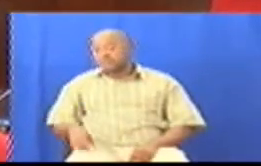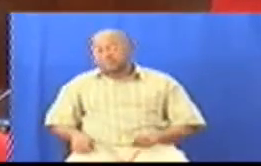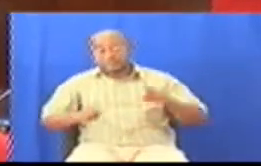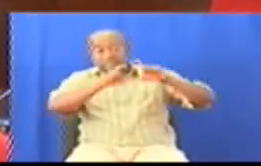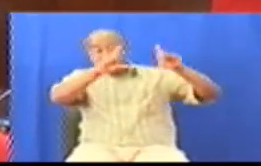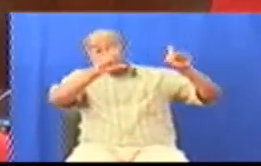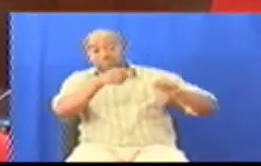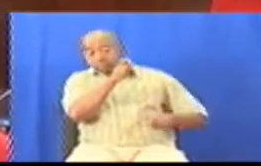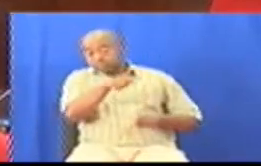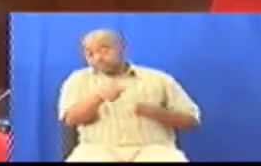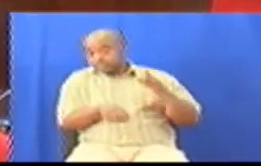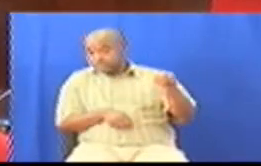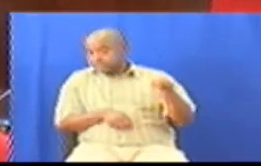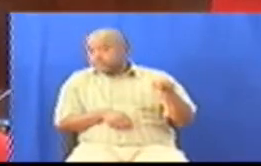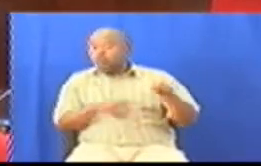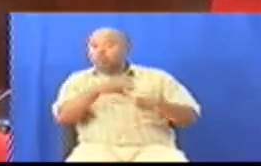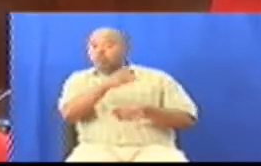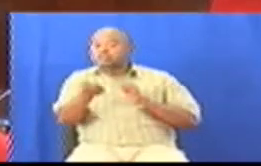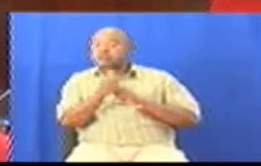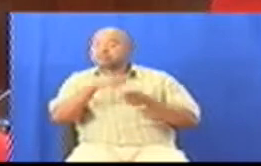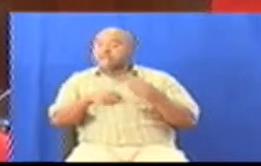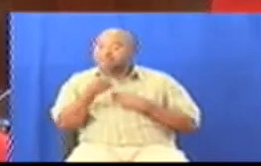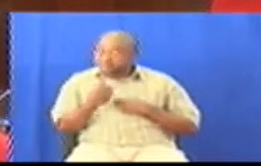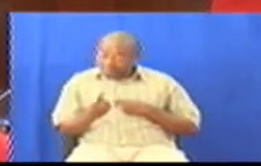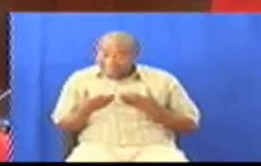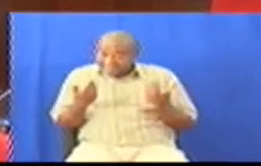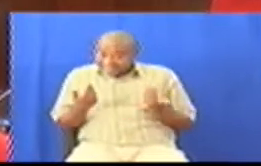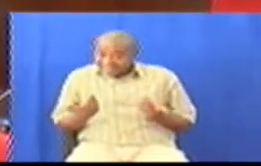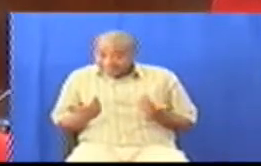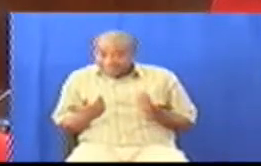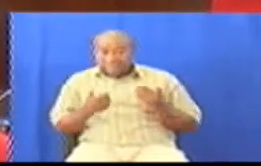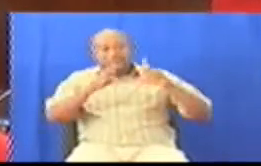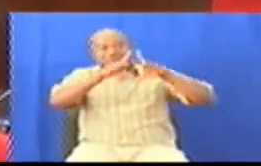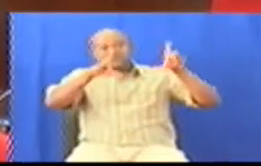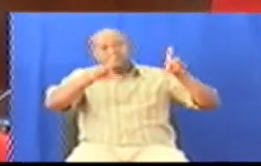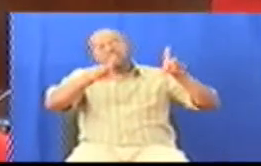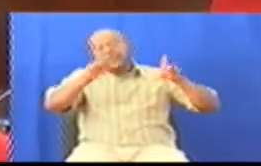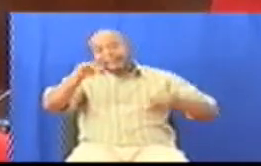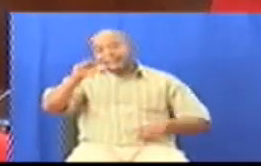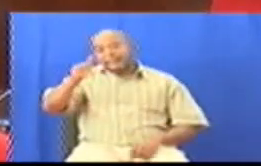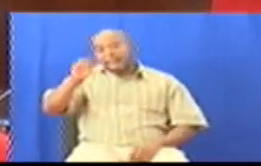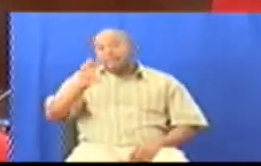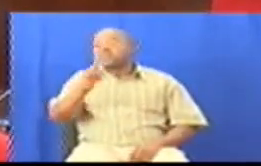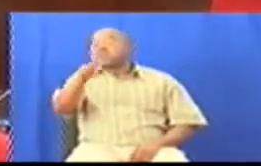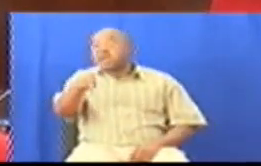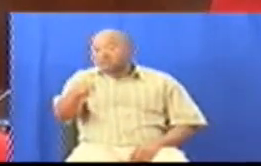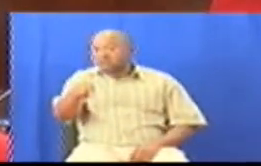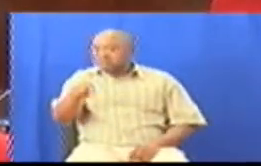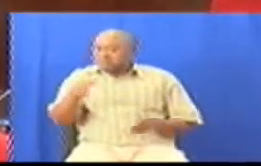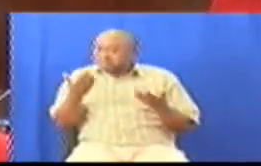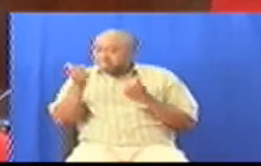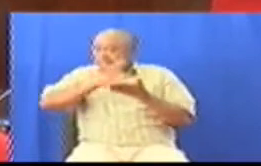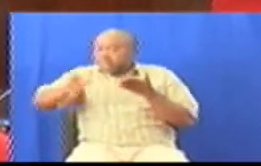ndani amesema NIDA sasa hivi wana mashine, wana hela, lakini hali halisi ikoje ndani ya wilaya ya Kilombero hususan ni jimbo la Mlimba? Wananchi wa jimbo la